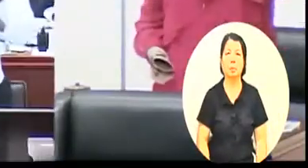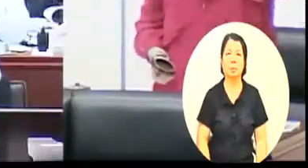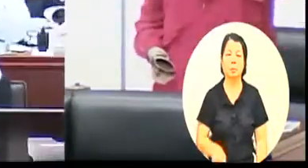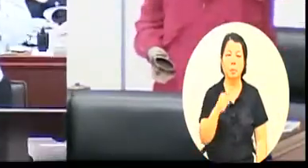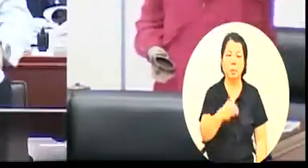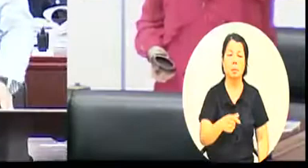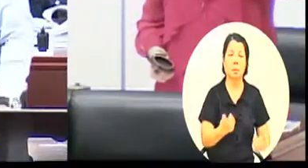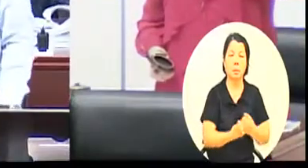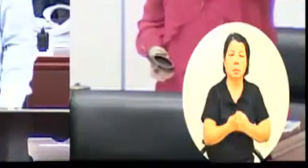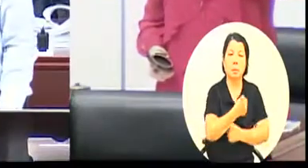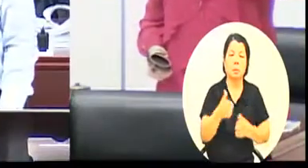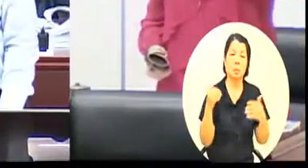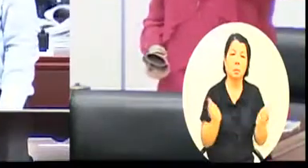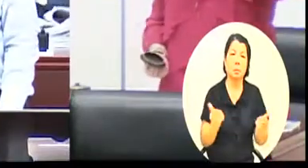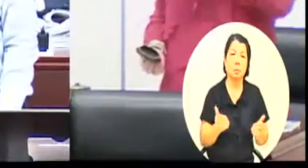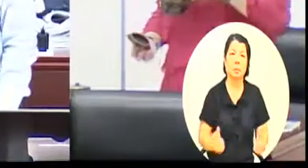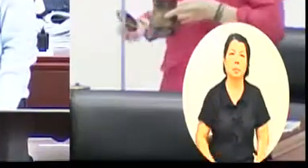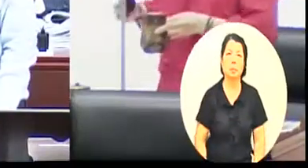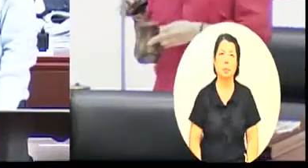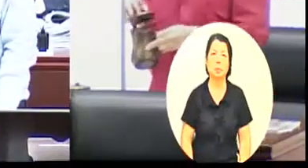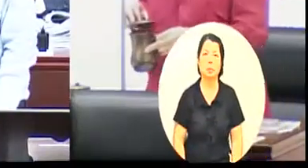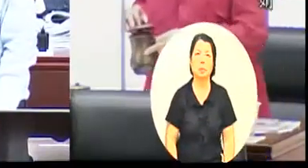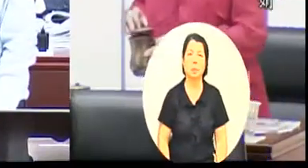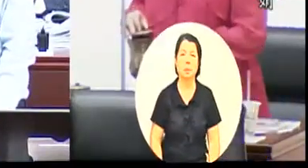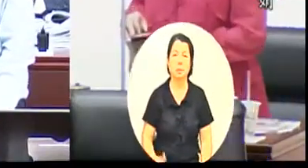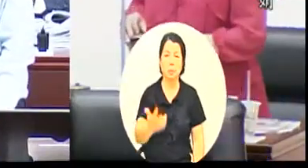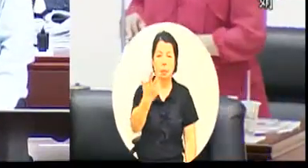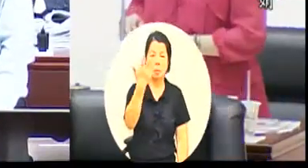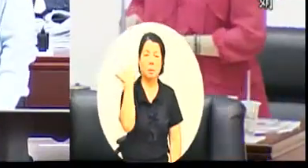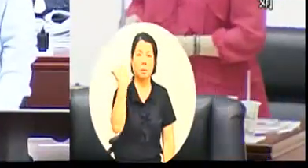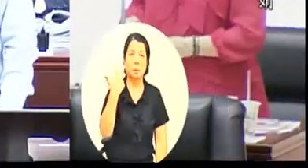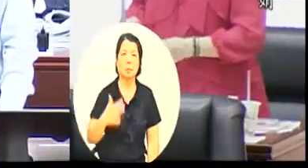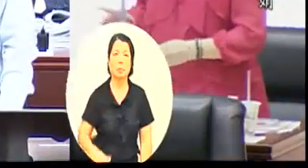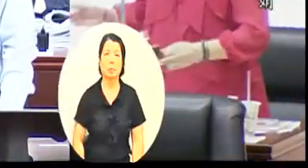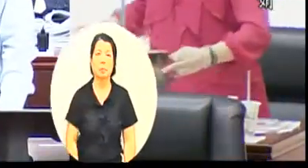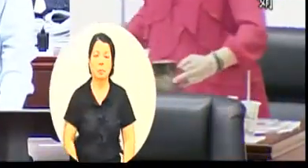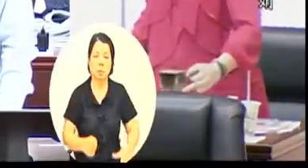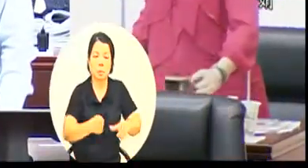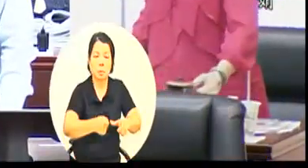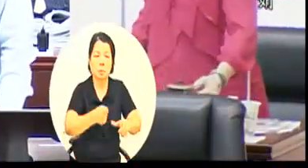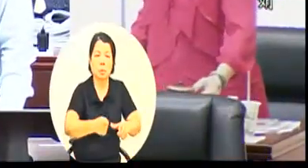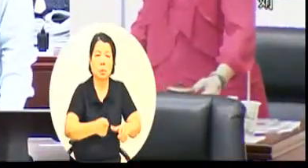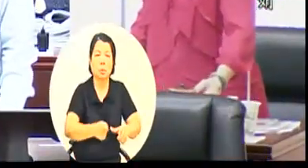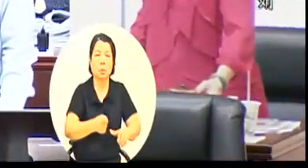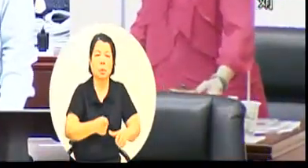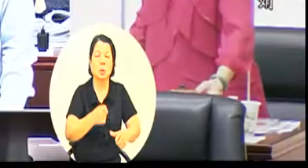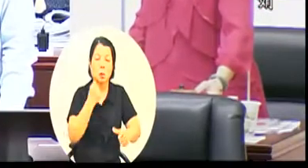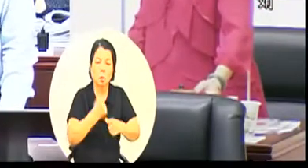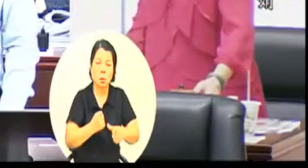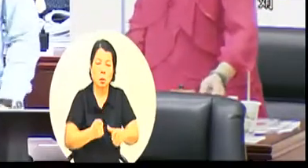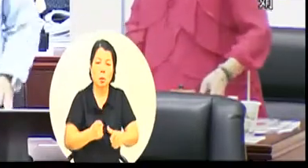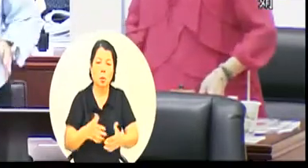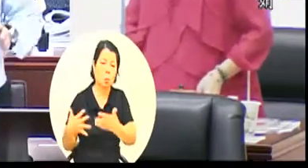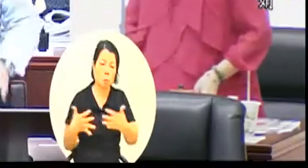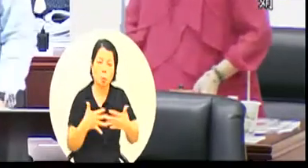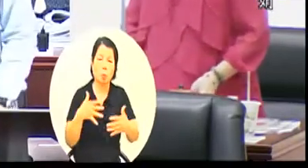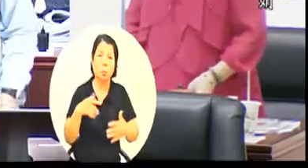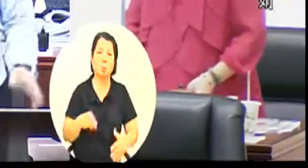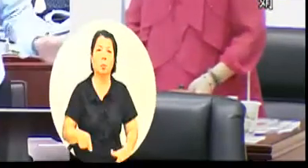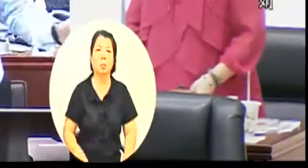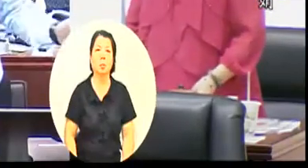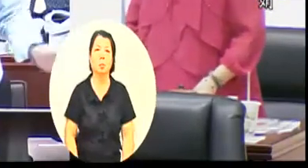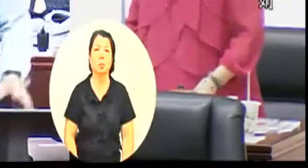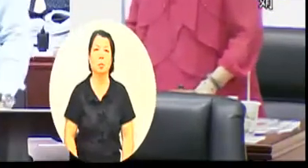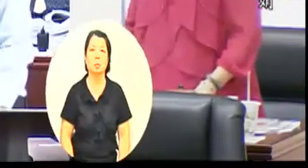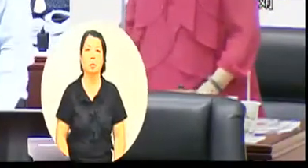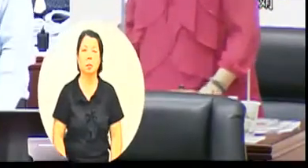个议员这个问题是延续上个星期在公务部门的质询，那在今天是